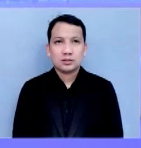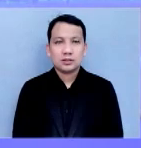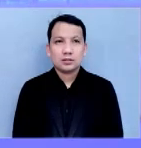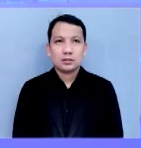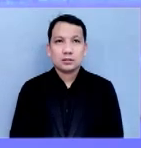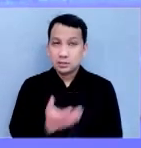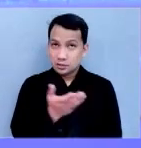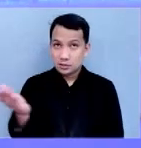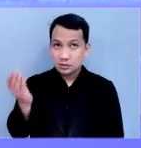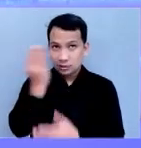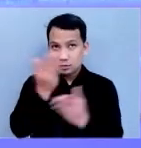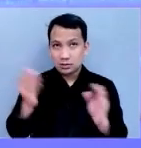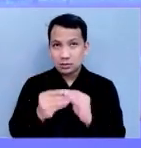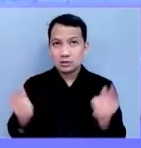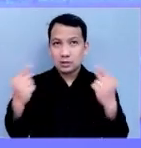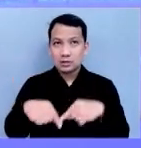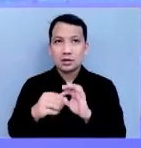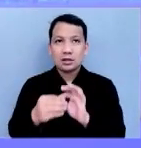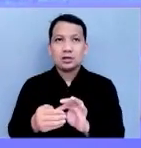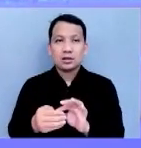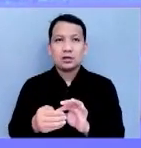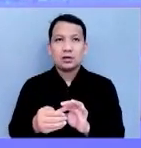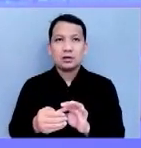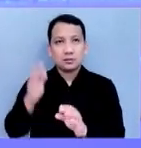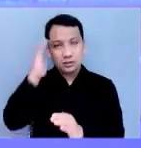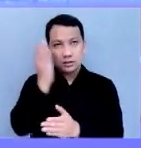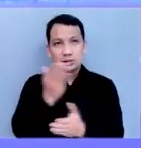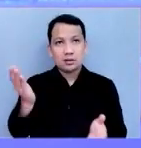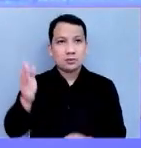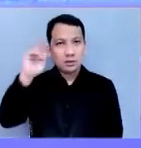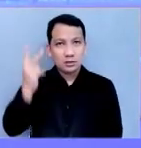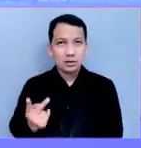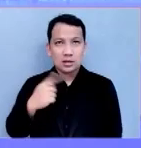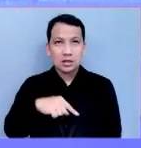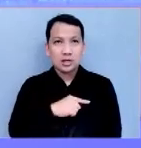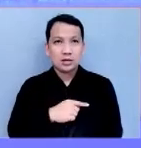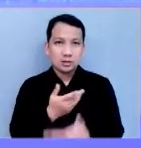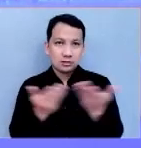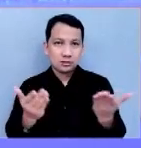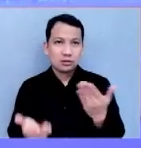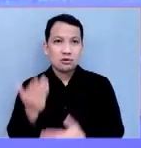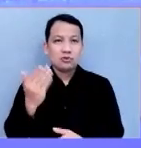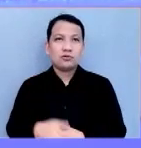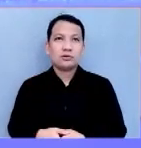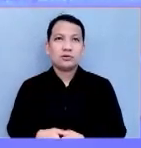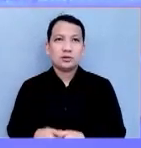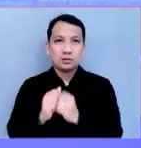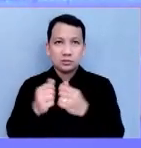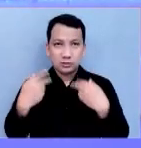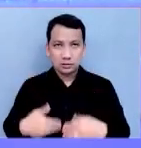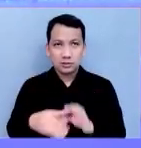Mga kapatid, pumuputak na mga kaalaman na naman ang ating hatid ngayong araw. Kasama pa rin po ang